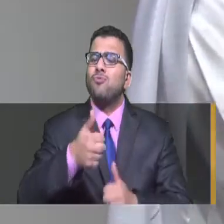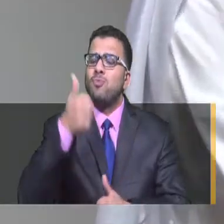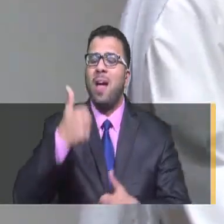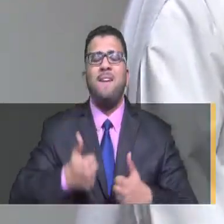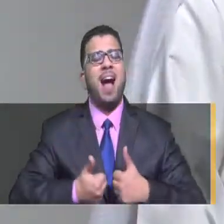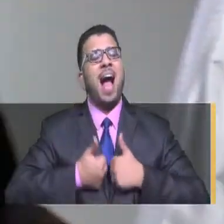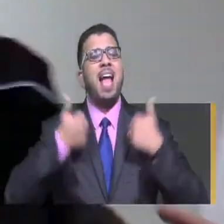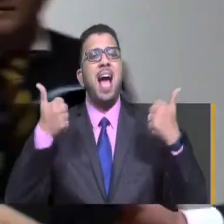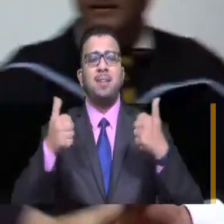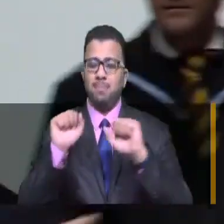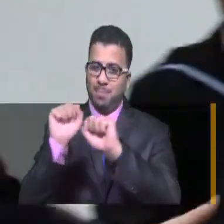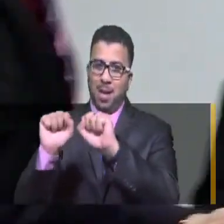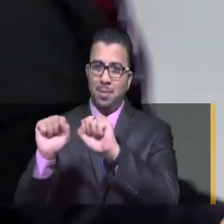في حياتهم